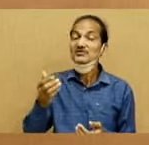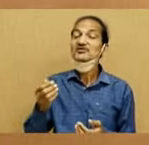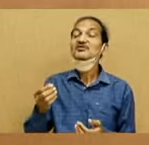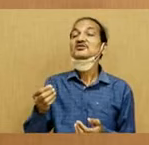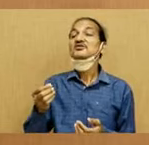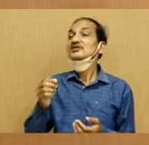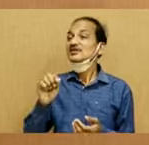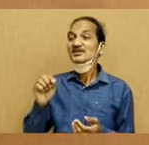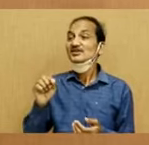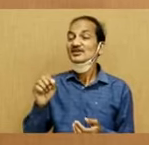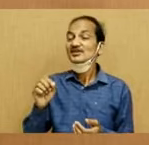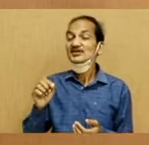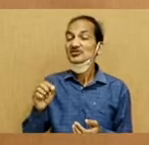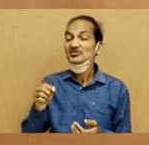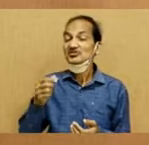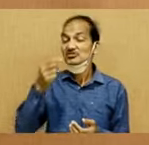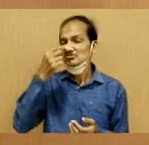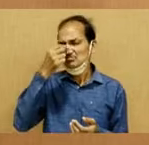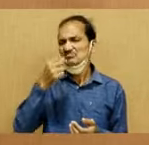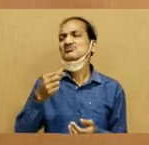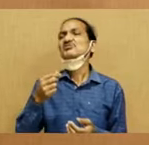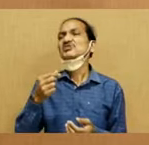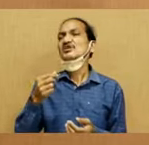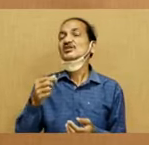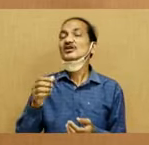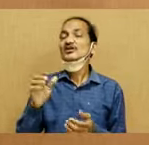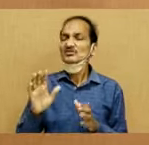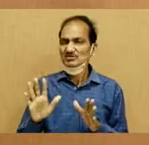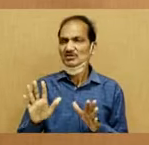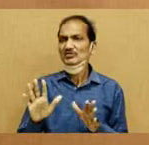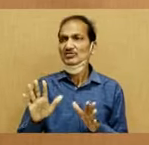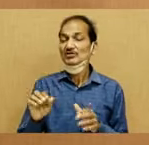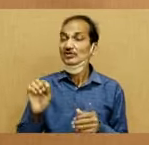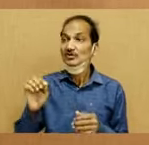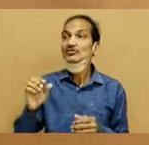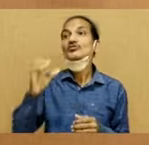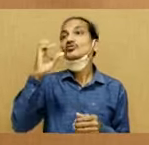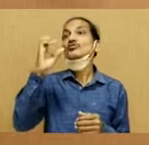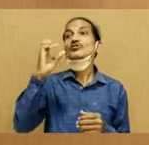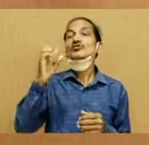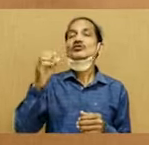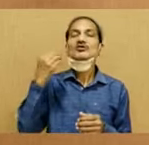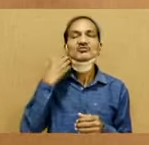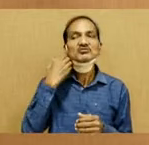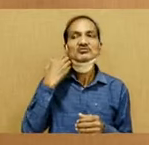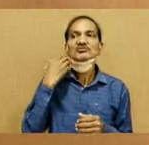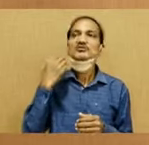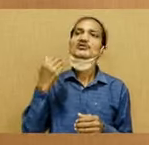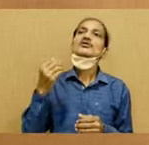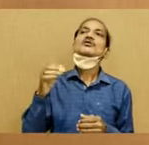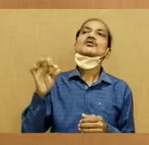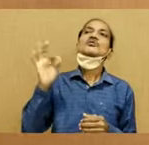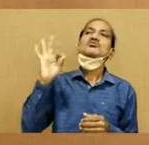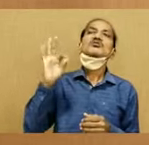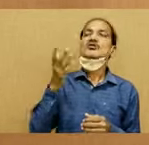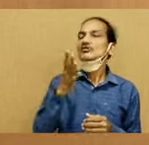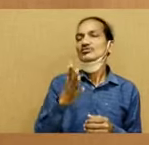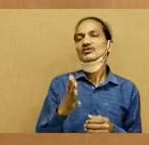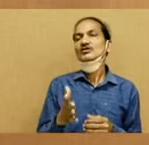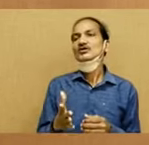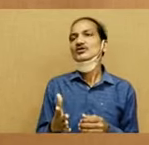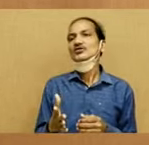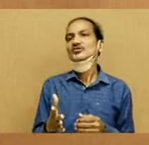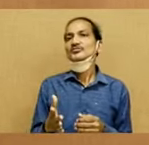ଭଲ ହୁଏ ନାହିଁ। ତେଣୁ ସବୁଠୁ ବଡ଼ ଜିନିଷ ହେଲା ଯେ ଶ୍ରୀମତୀ ପଣ୍ଡିତ ଯେମିତି କହିଲେ ଆମକୁ ମାସ୍କ ପିନ୍ଧିବେ